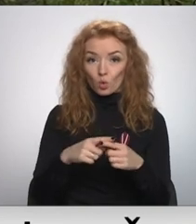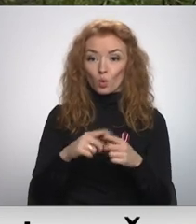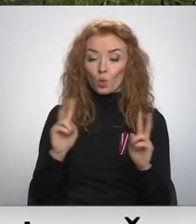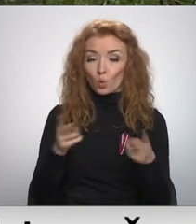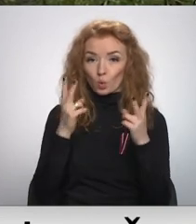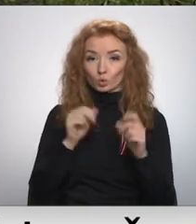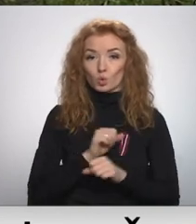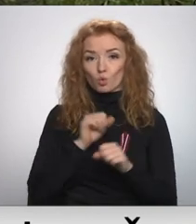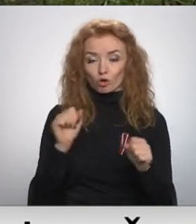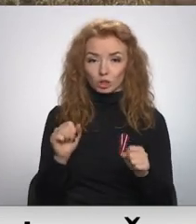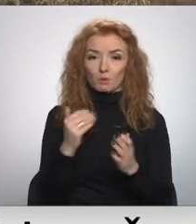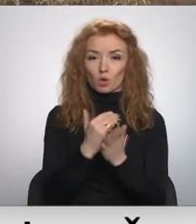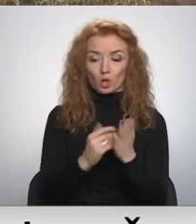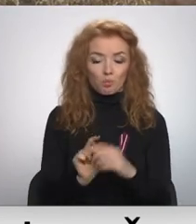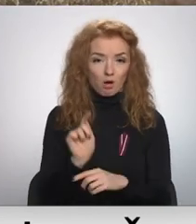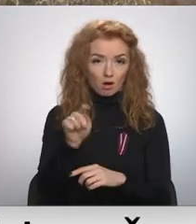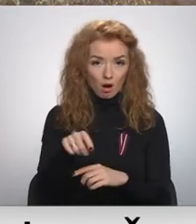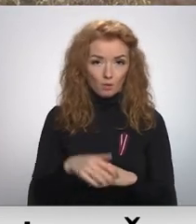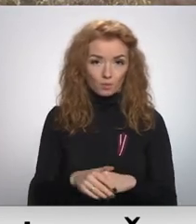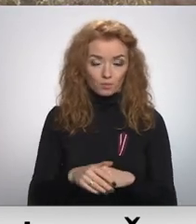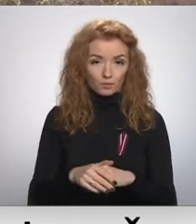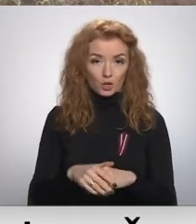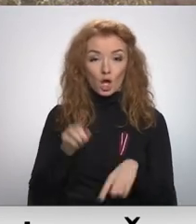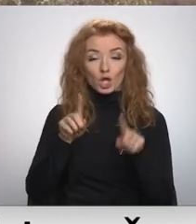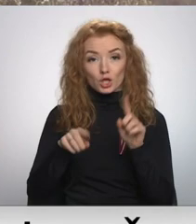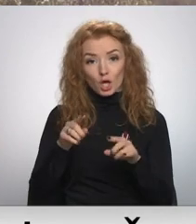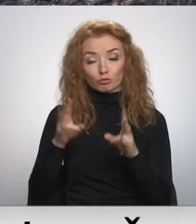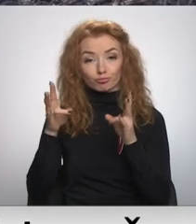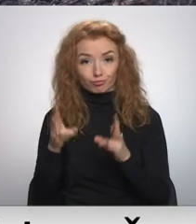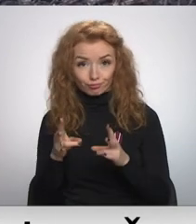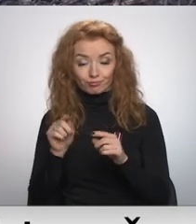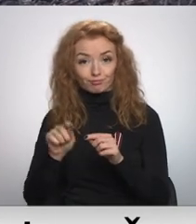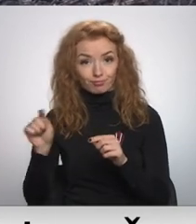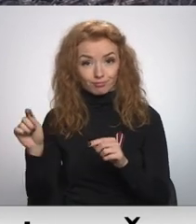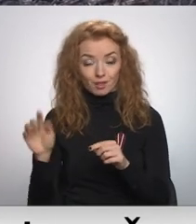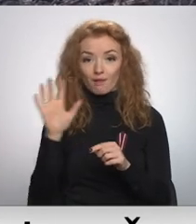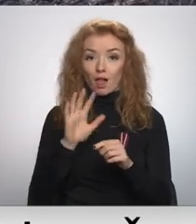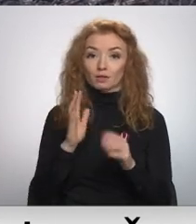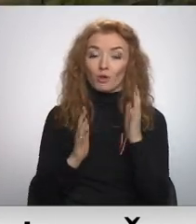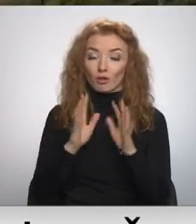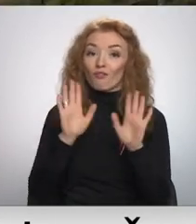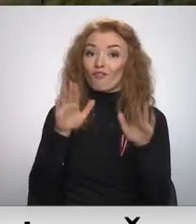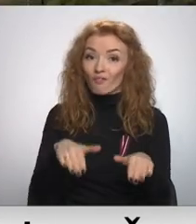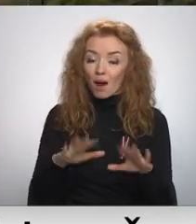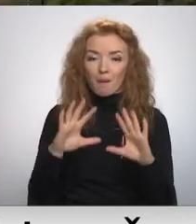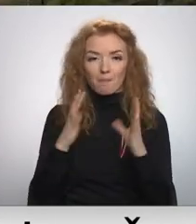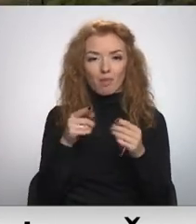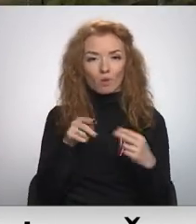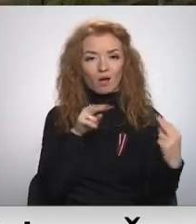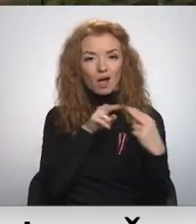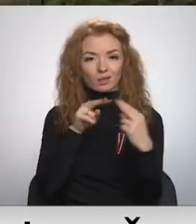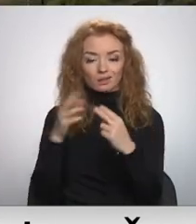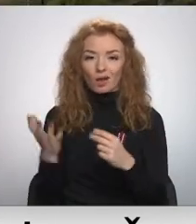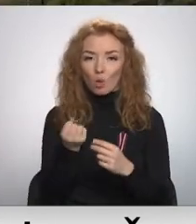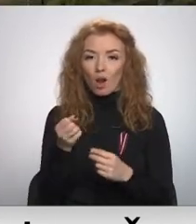ugunsdrošības prasību pārkāpšanu. Atsevišķos gadījumos izklaides braucieni valsts mežā gan ir iespējami, taču tie jāsaskaņo ar